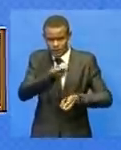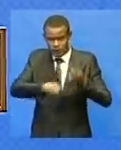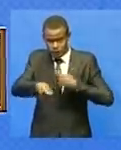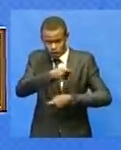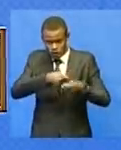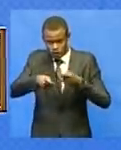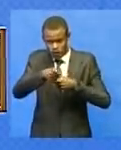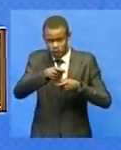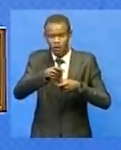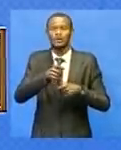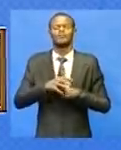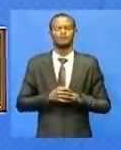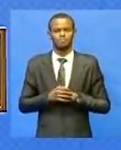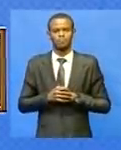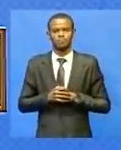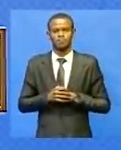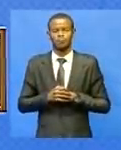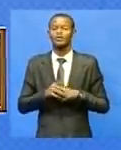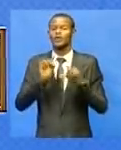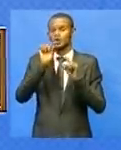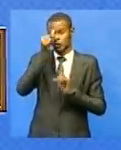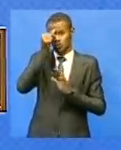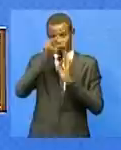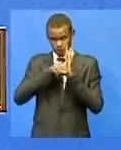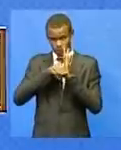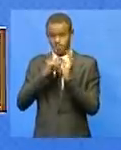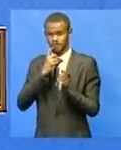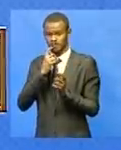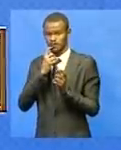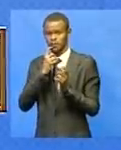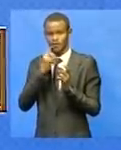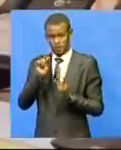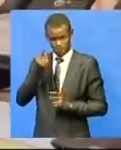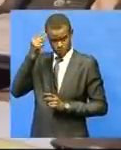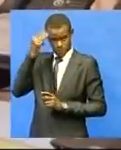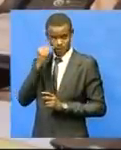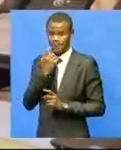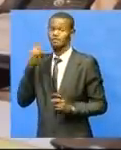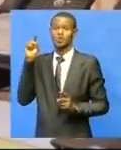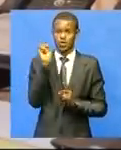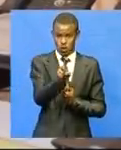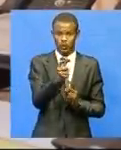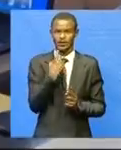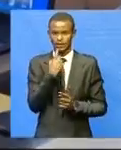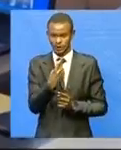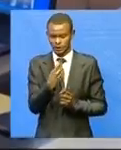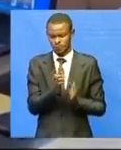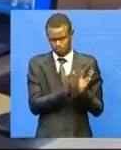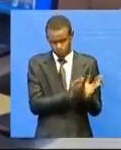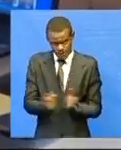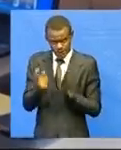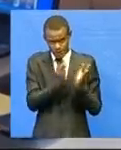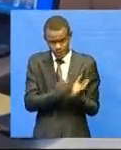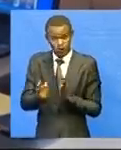2021. Le gouvernement a donc été instruit de prendre dès à présent toutes les